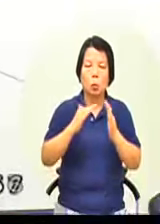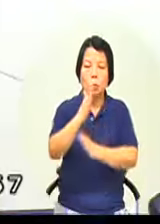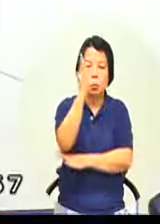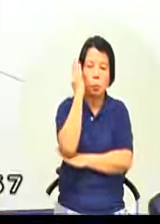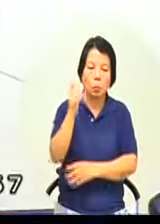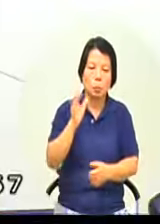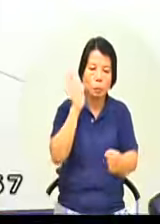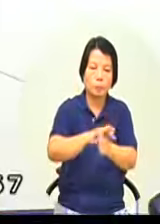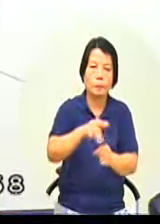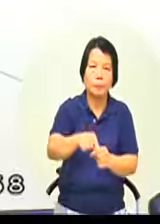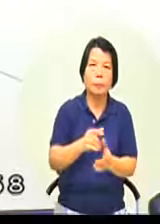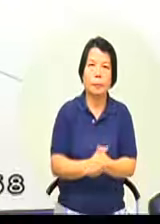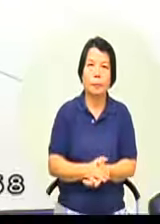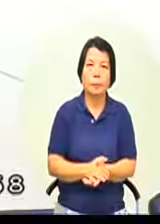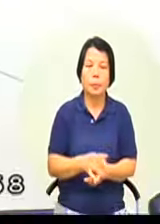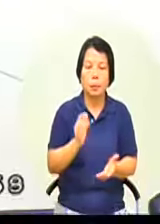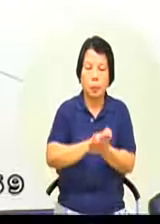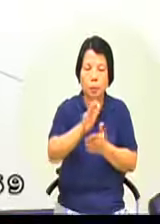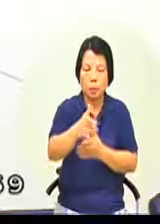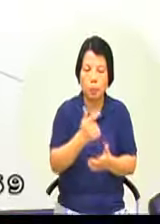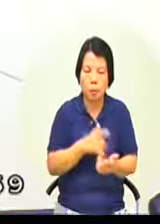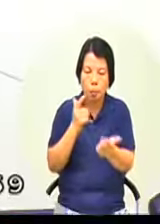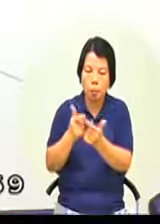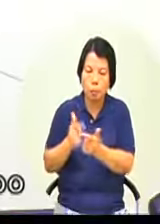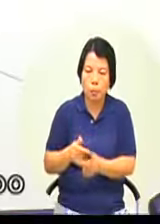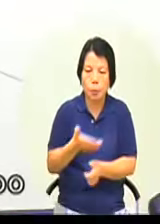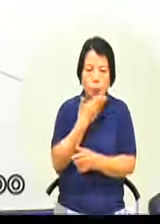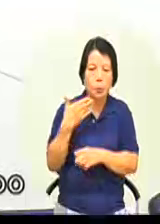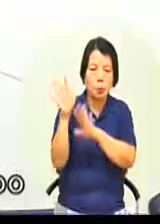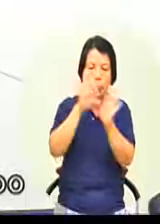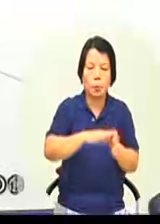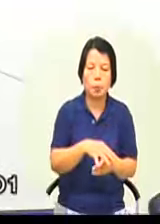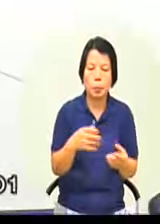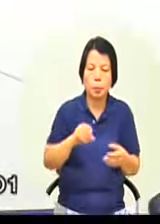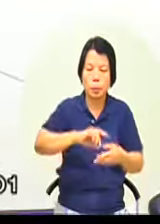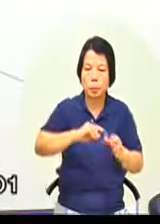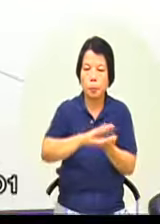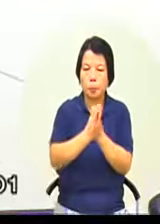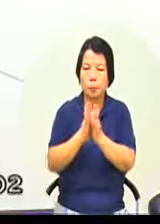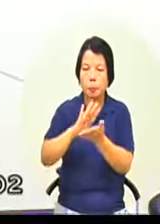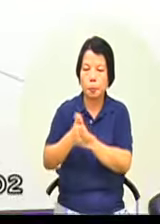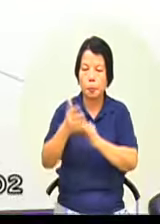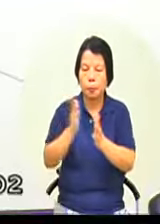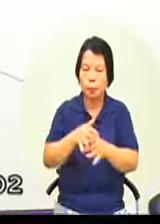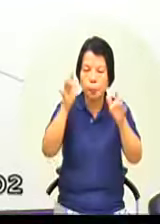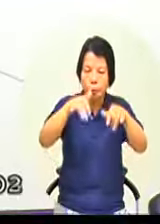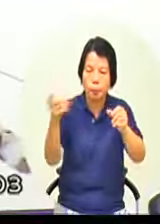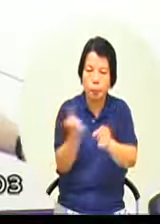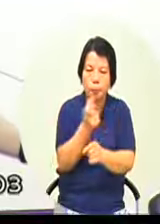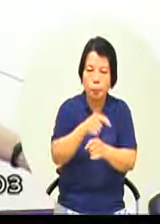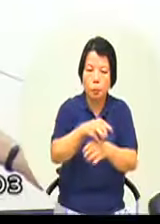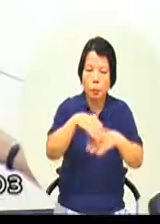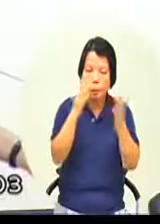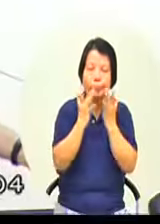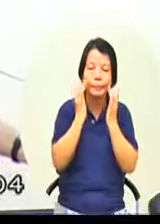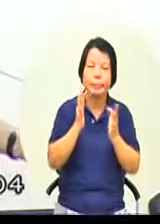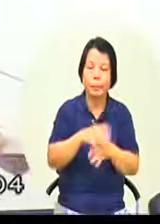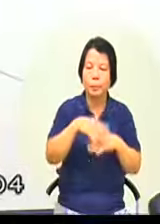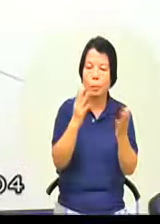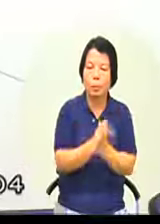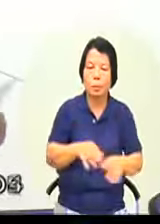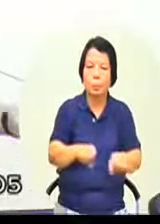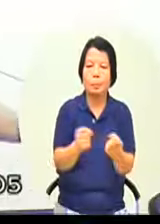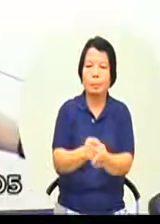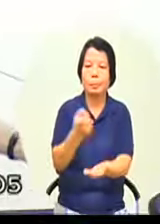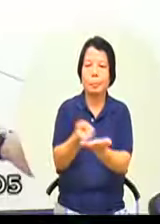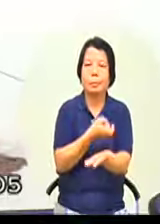们，作为一个未来因应气候变迁跟台风豪雨，起码不会全部的菜都没有了，全